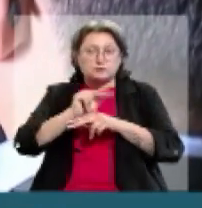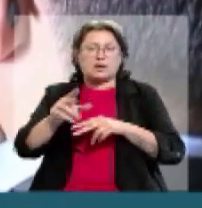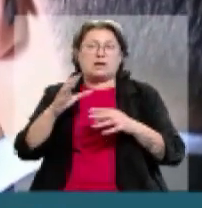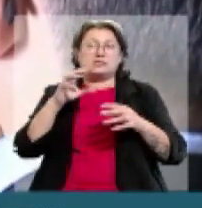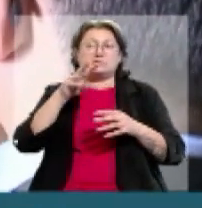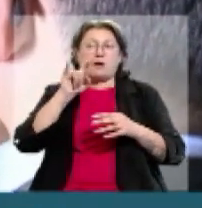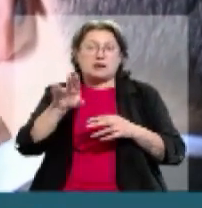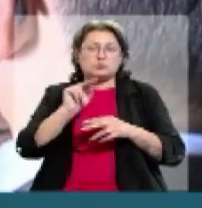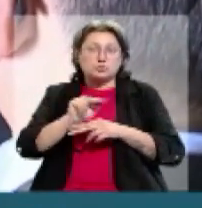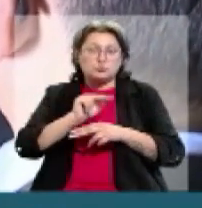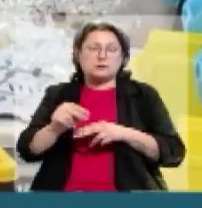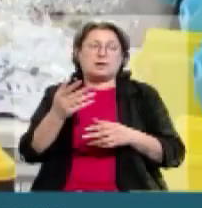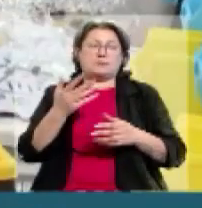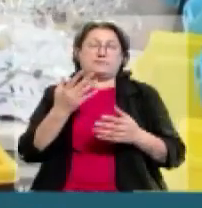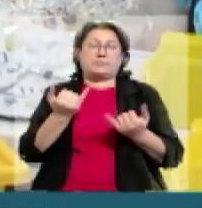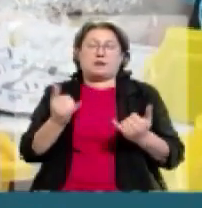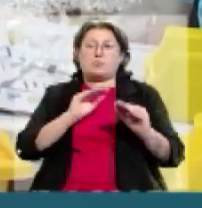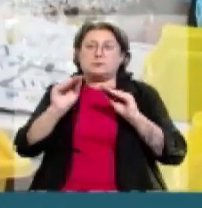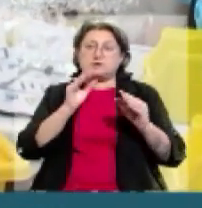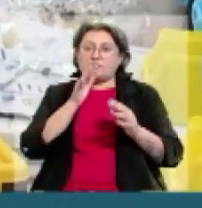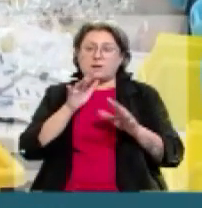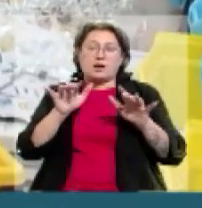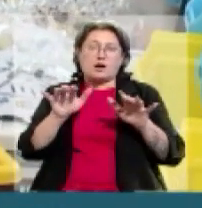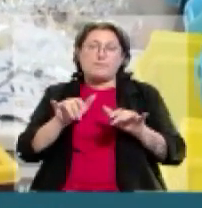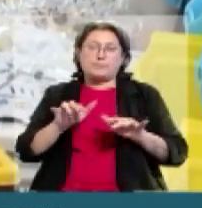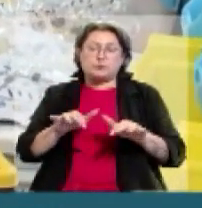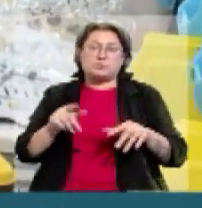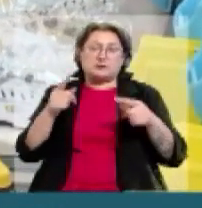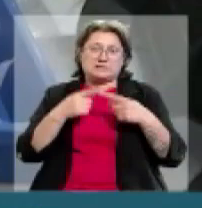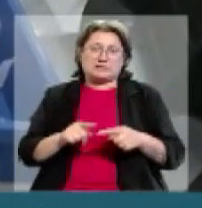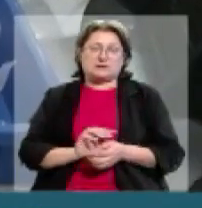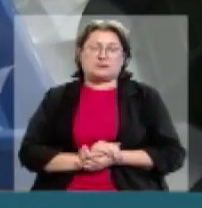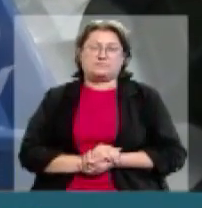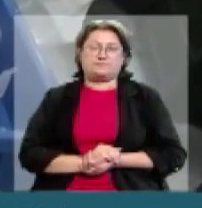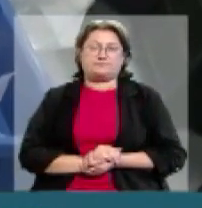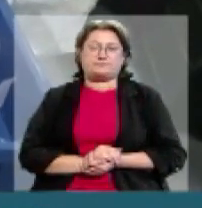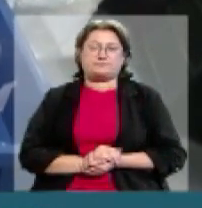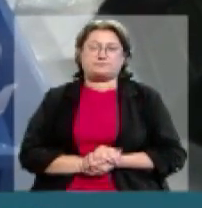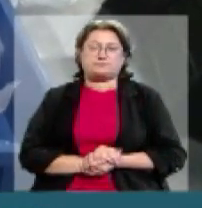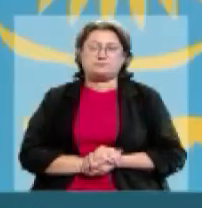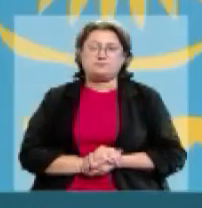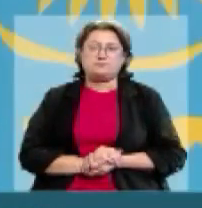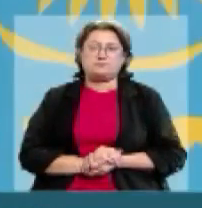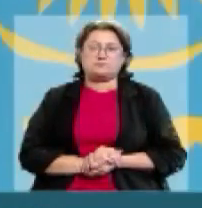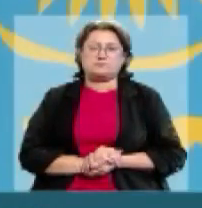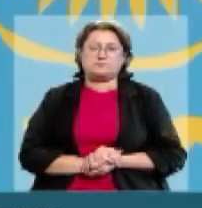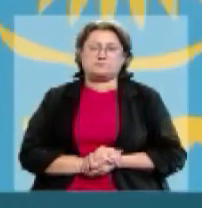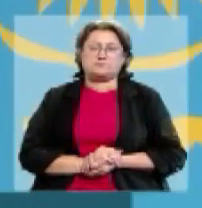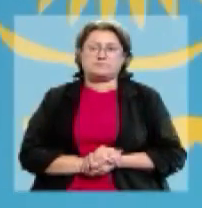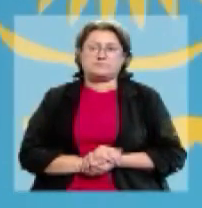заманауи компьютерлік техника орнатылған. Бұл жоба Қазақстан халқына қорының қолдауы аясында жүзеге асырылды.